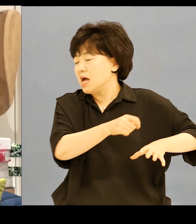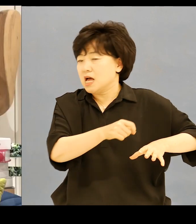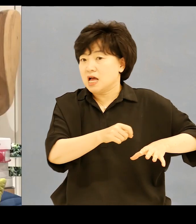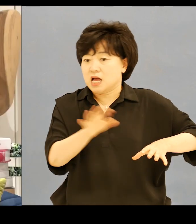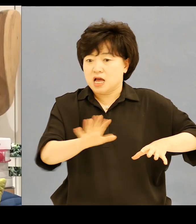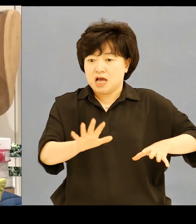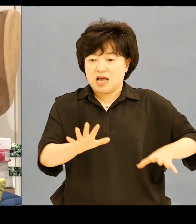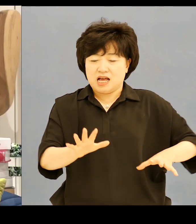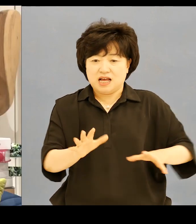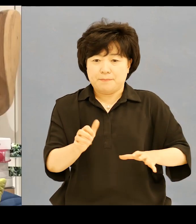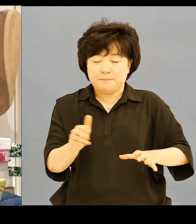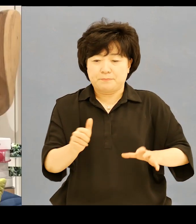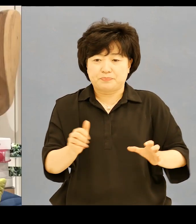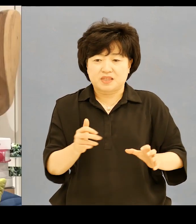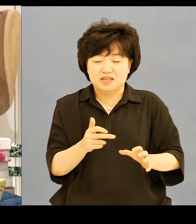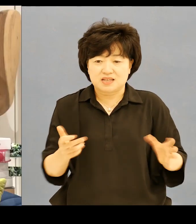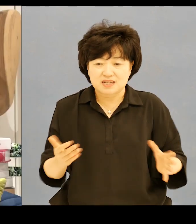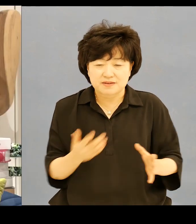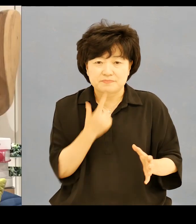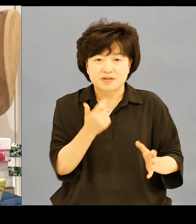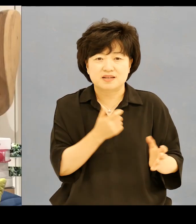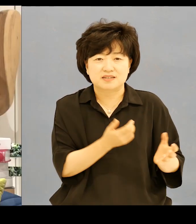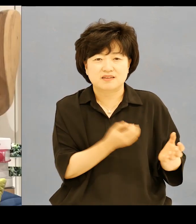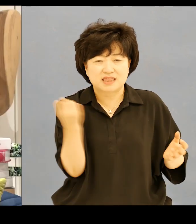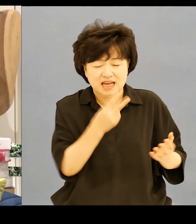정말 희한한 경험이라고 해야 되나